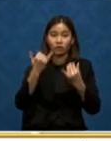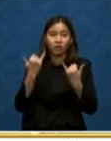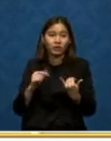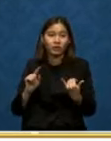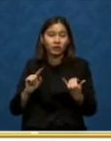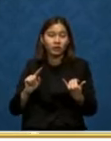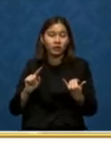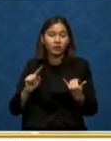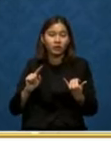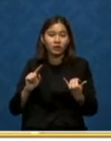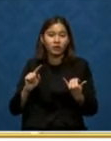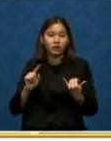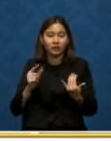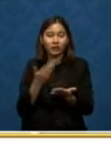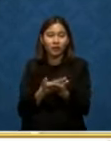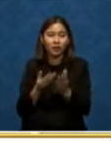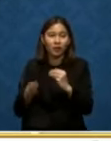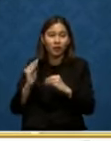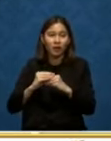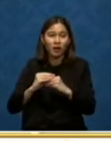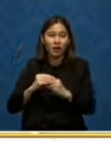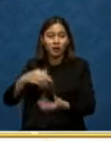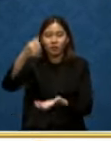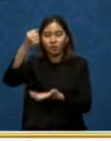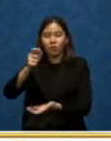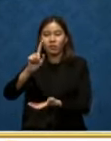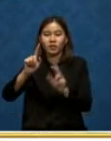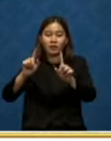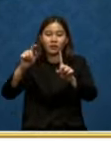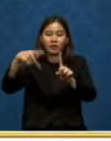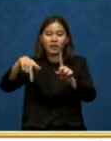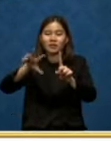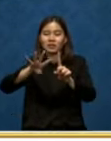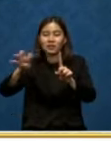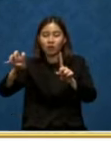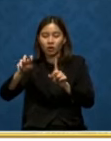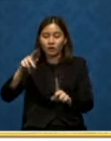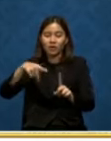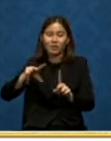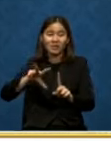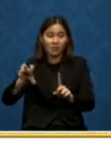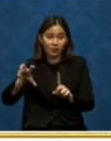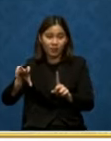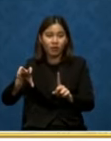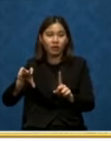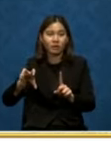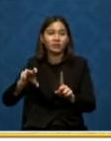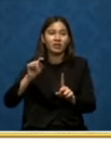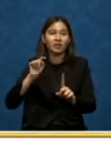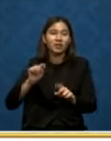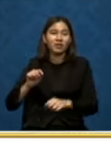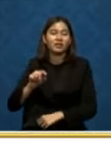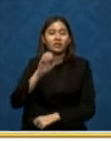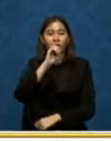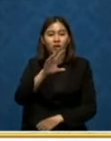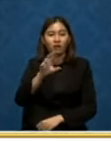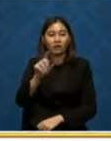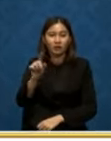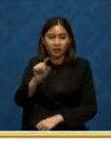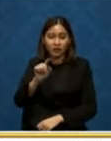ปล่อยปุ๋ยเคมีขึ้นในราคากระสอบละ 1,400บาท1,300นะครับจนเป็นสิ่งที่บอกได้เลยว่า